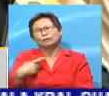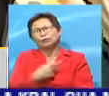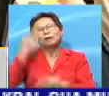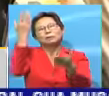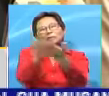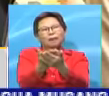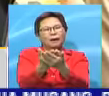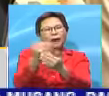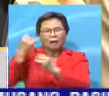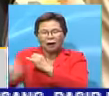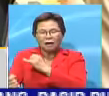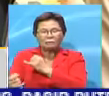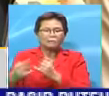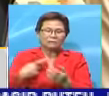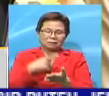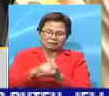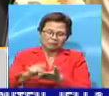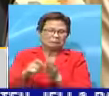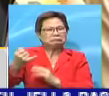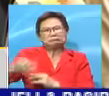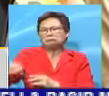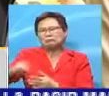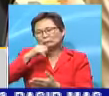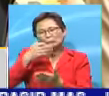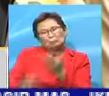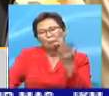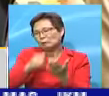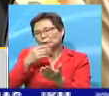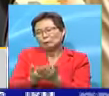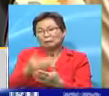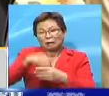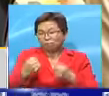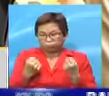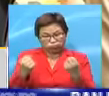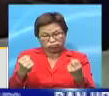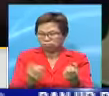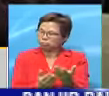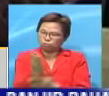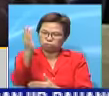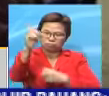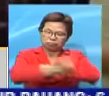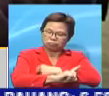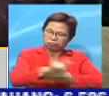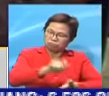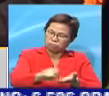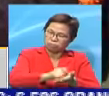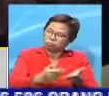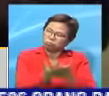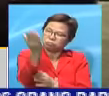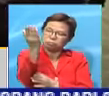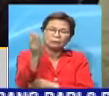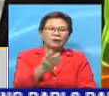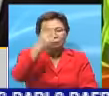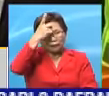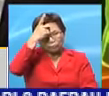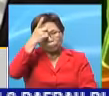sampai di penghujung perjalanan baru kita Saman tidak berkesan kali ini dalam perjalanan kita terus Saman mereka ya Datuk